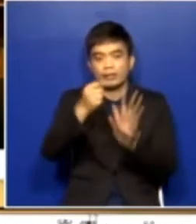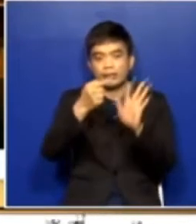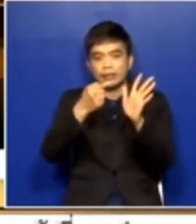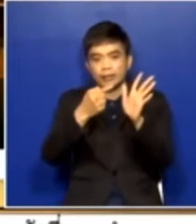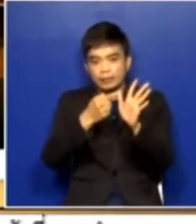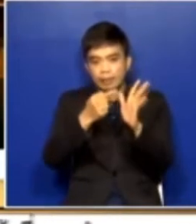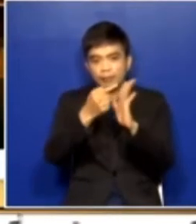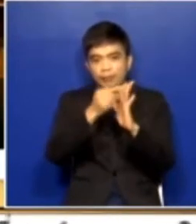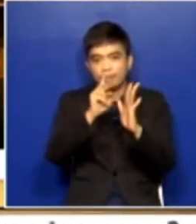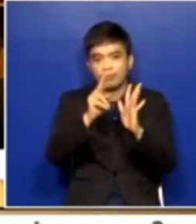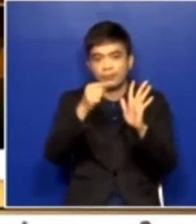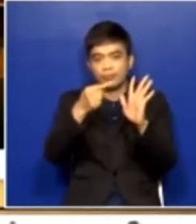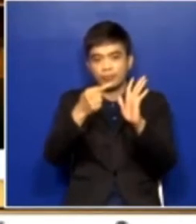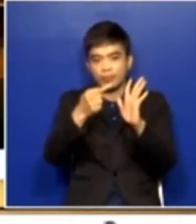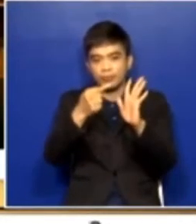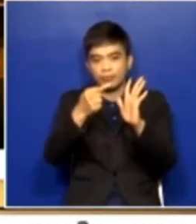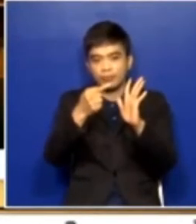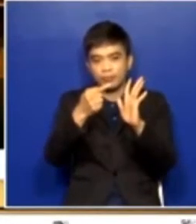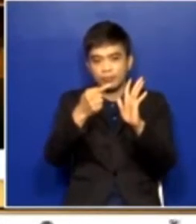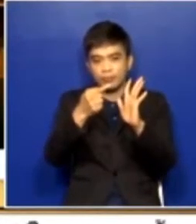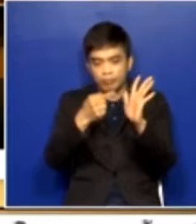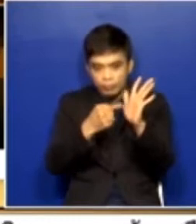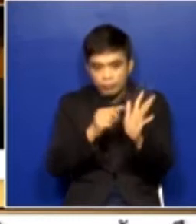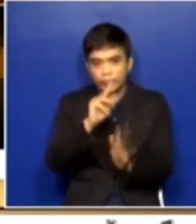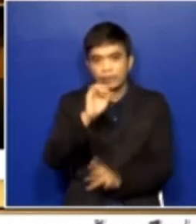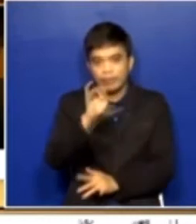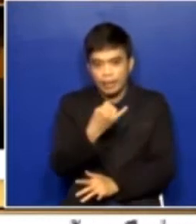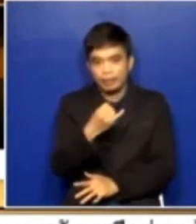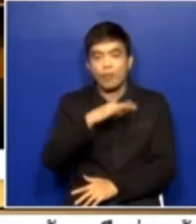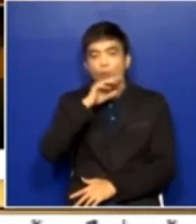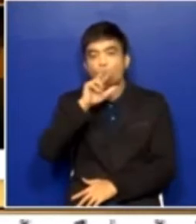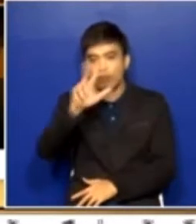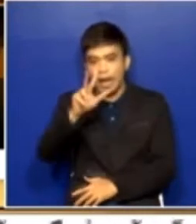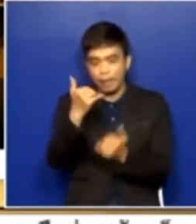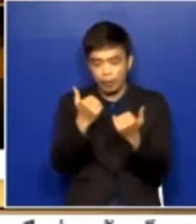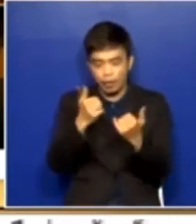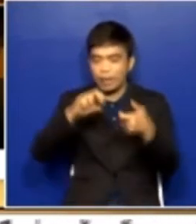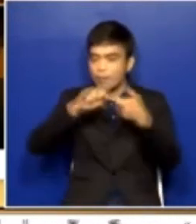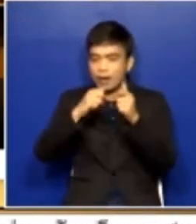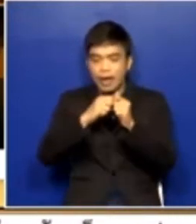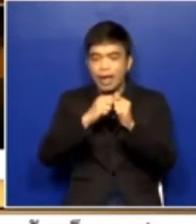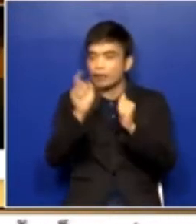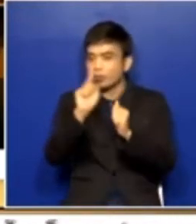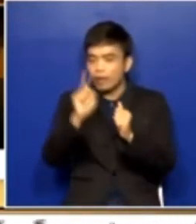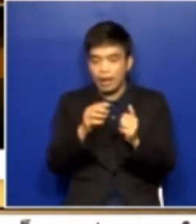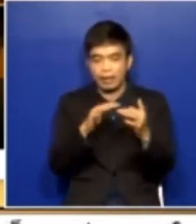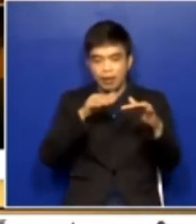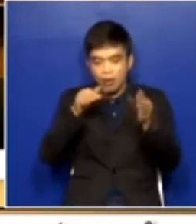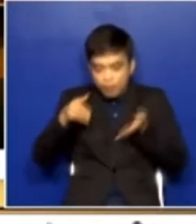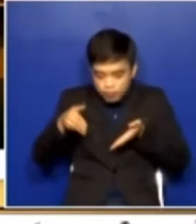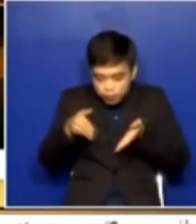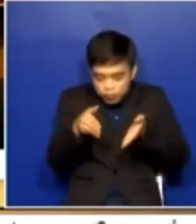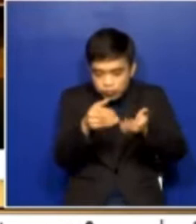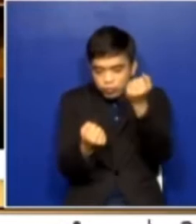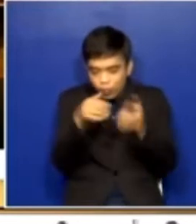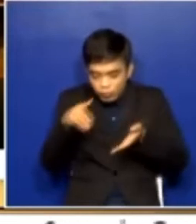ยครับเนื่องจากสภาพถนนนั้นปัจจุบันเป็นถนนลูกรังนะครับซึ่งก็ยากในการสัญจรอยู่แล้วพอมีช่วงน้ำฝนนะครับ